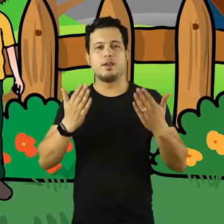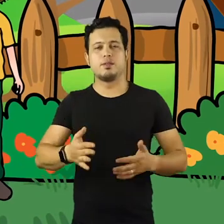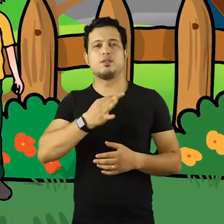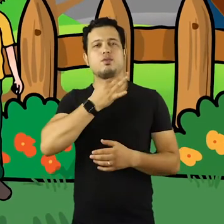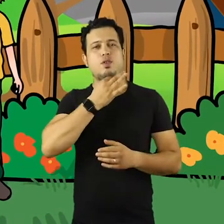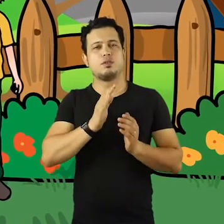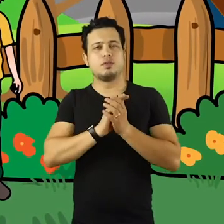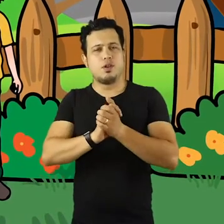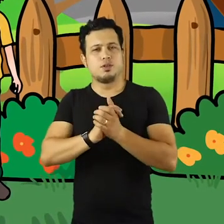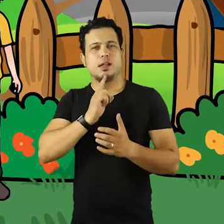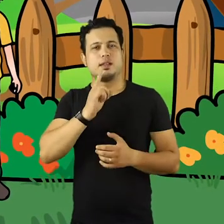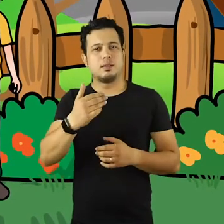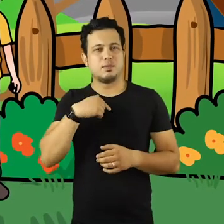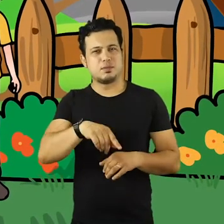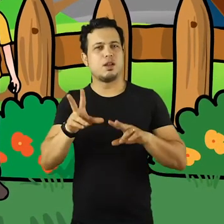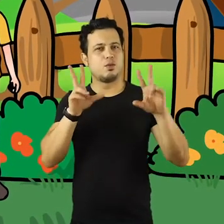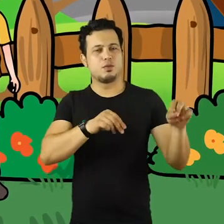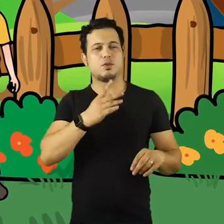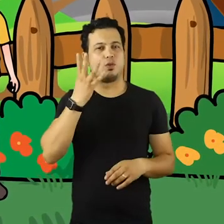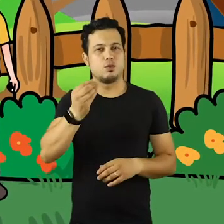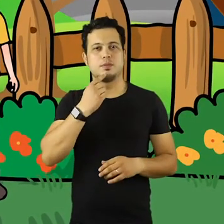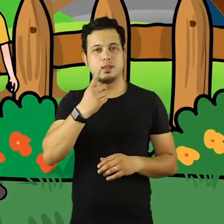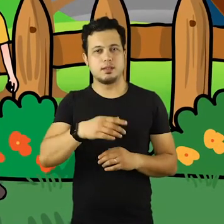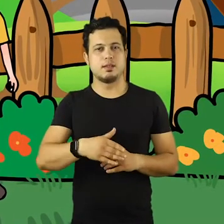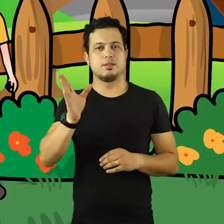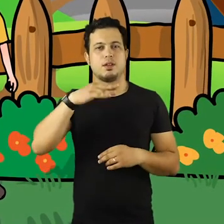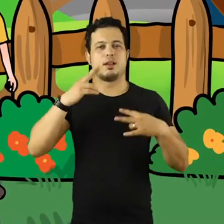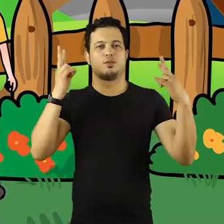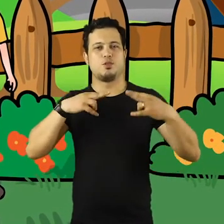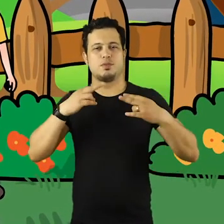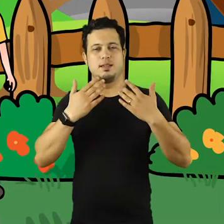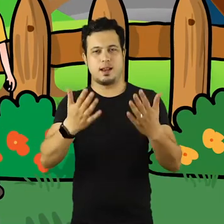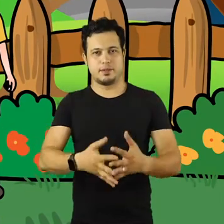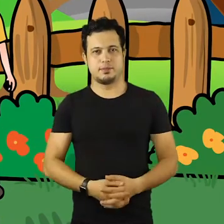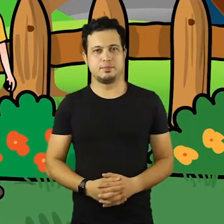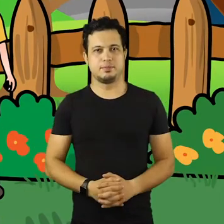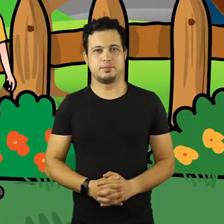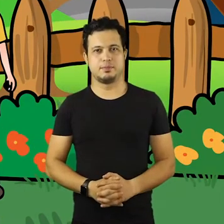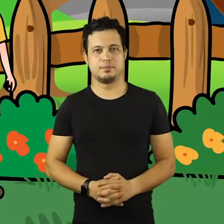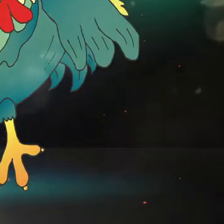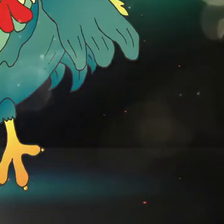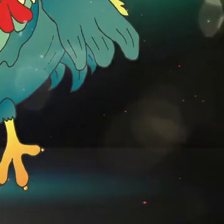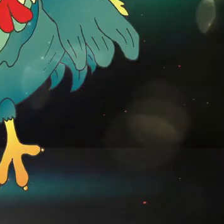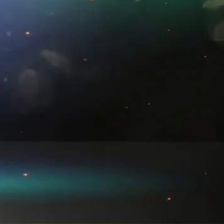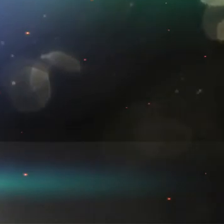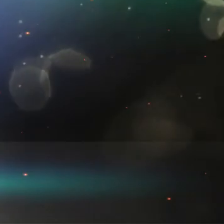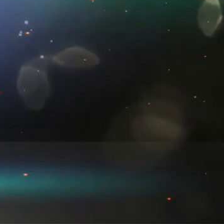olur." diyerek ninelerine tatlı tatlı gülümsediler.